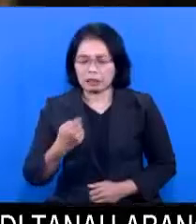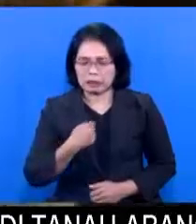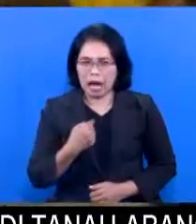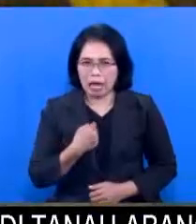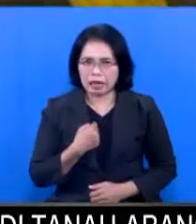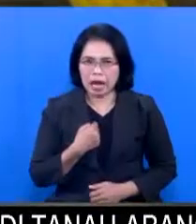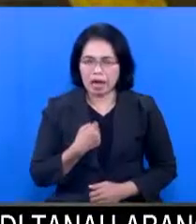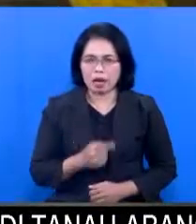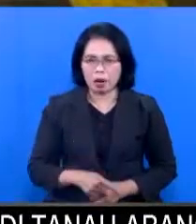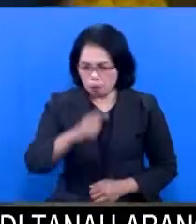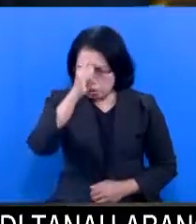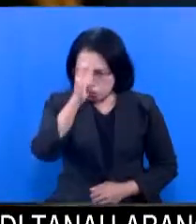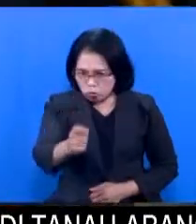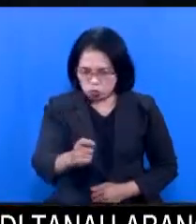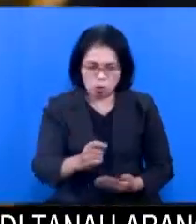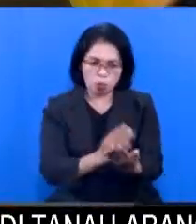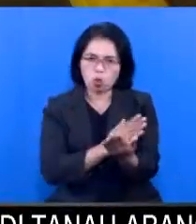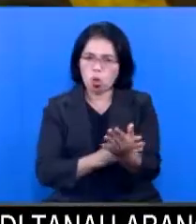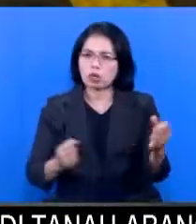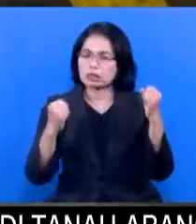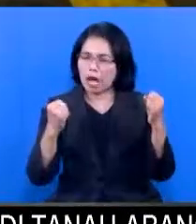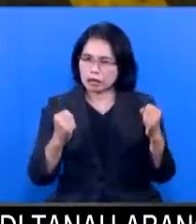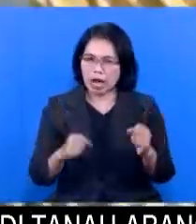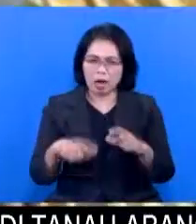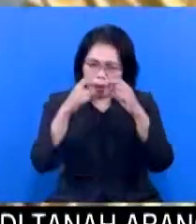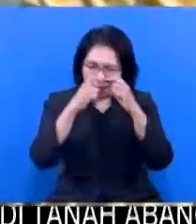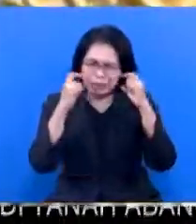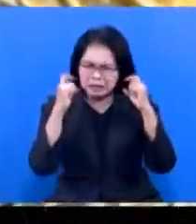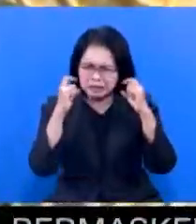pakai hand sanitizer, itu aja sih perlindungannya.